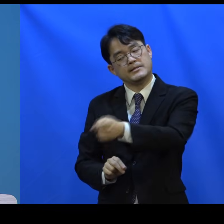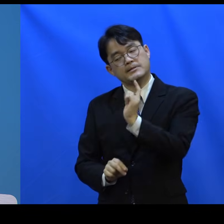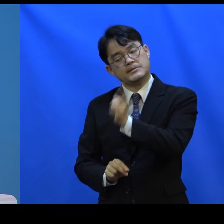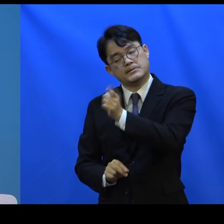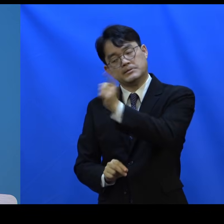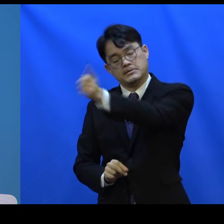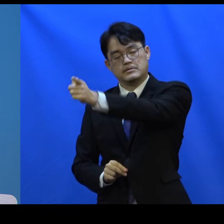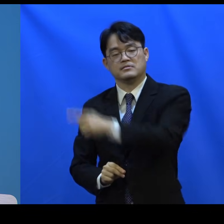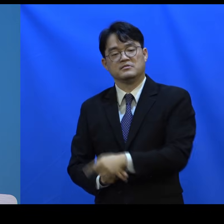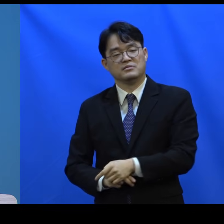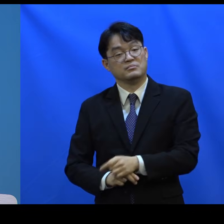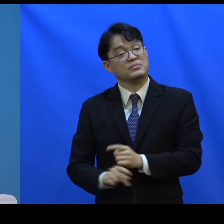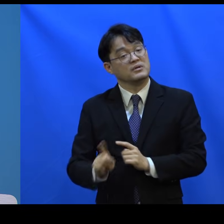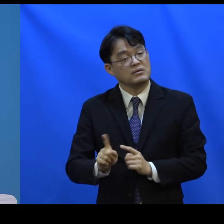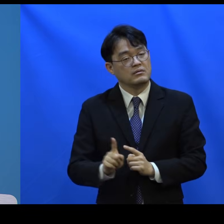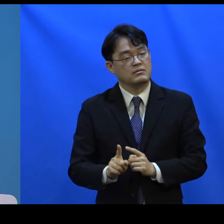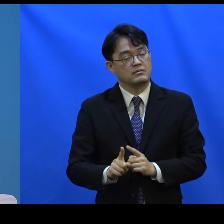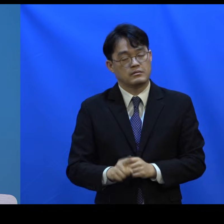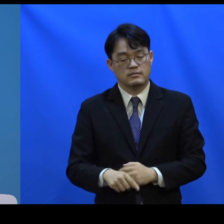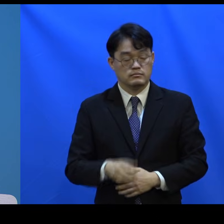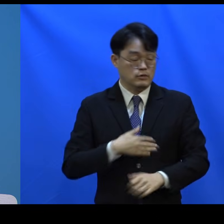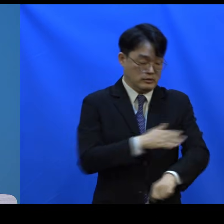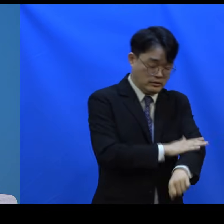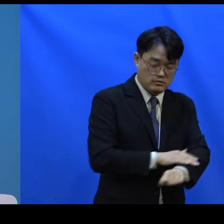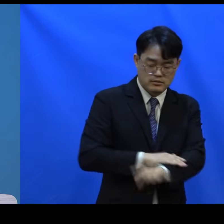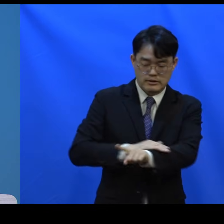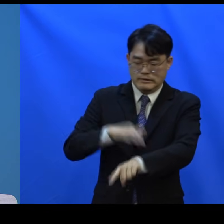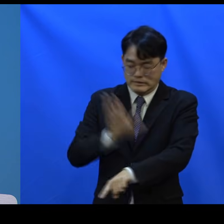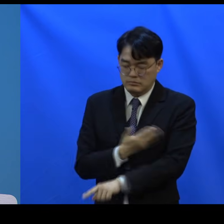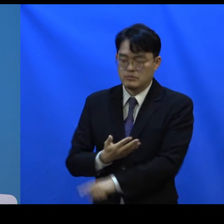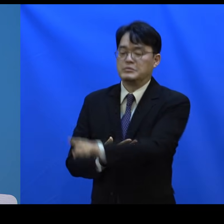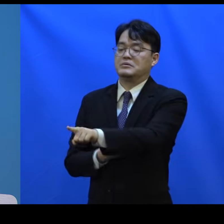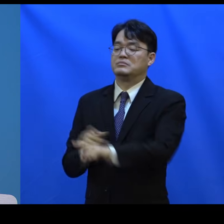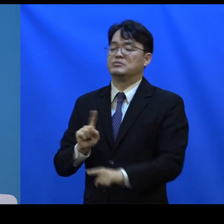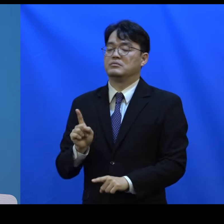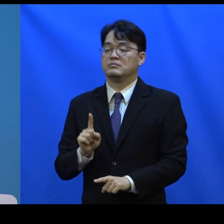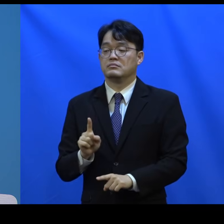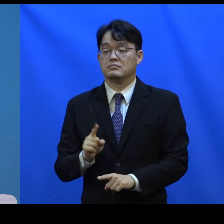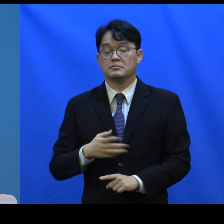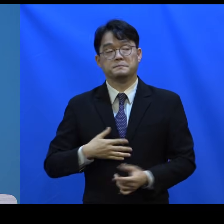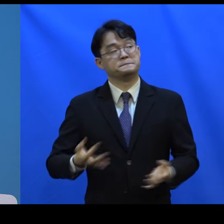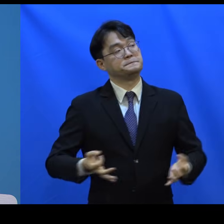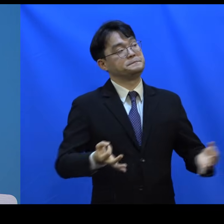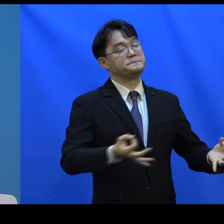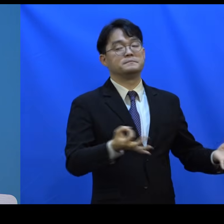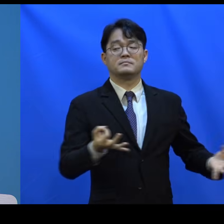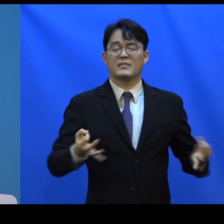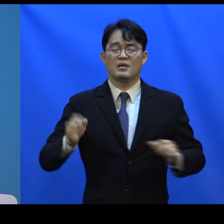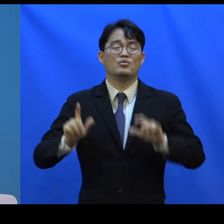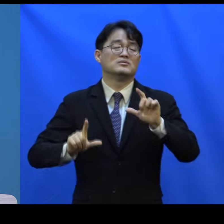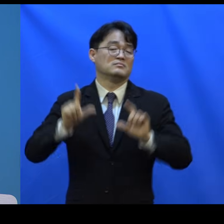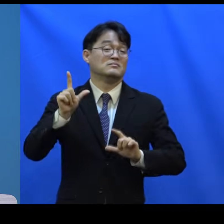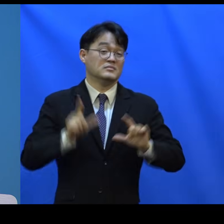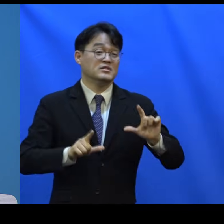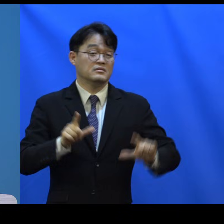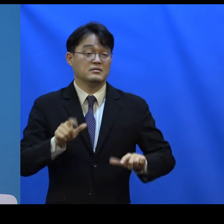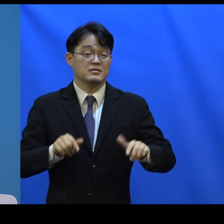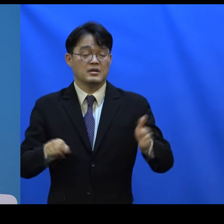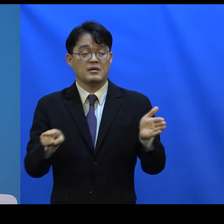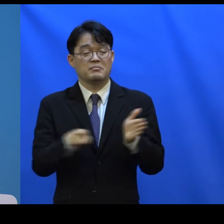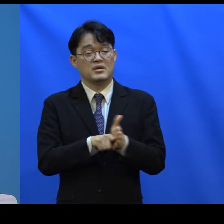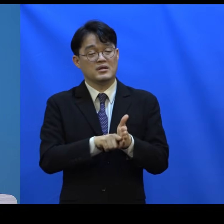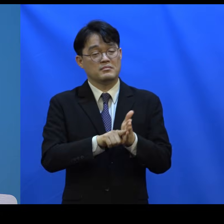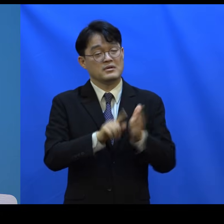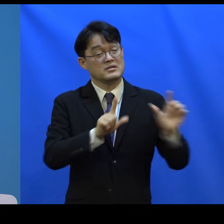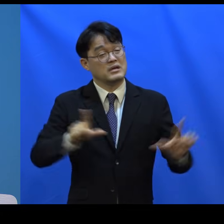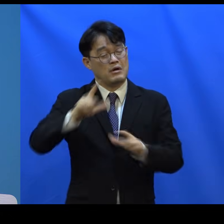띄고, 그죠? 그러니까 자기 의에 빠져 있는 거예요. 자기 의에 빠져 있는 거예요. 이거 얼마나 위험한지 몰라요. 그러니까